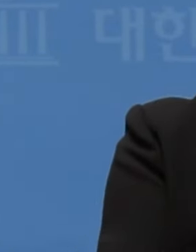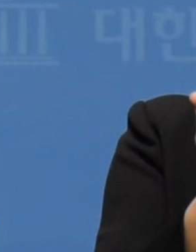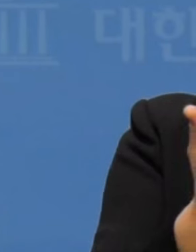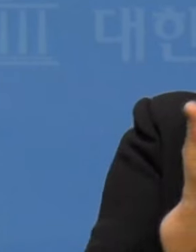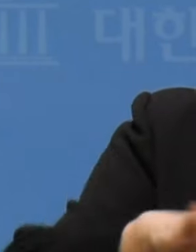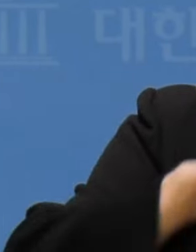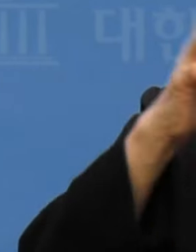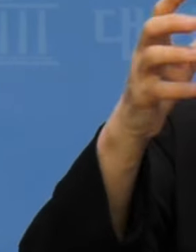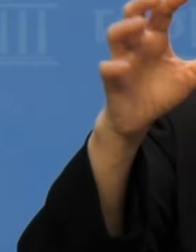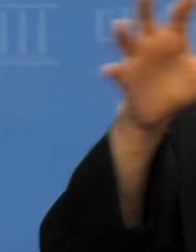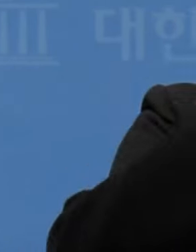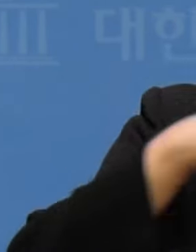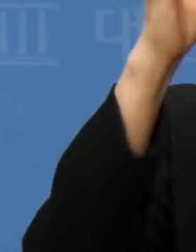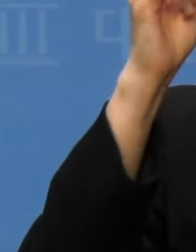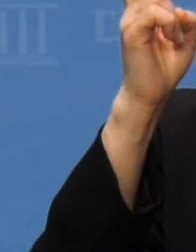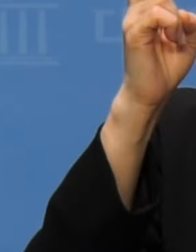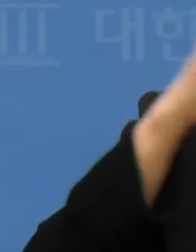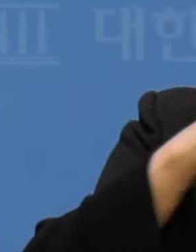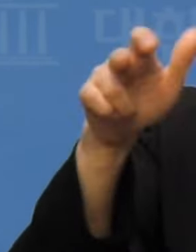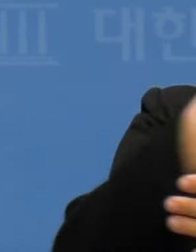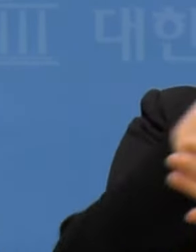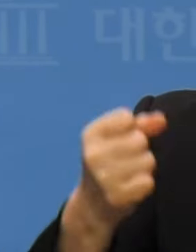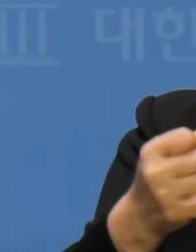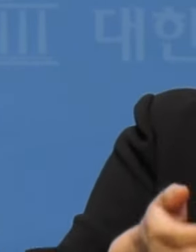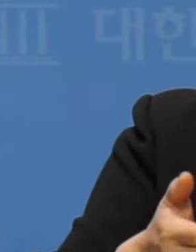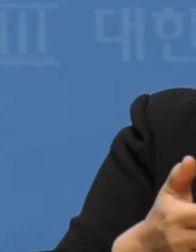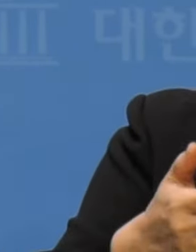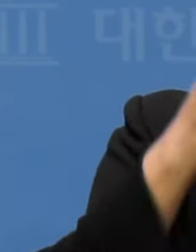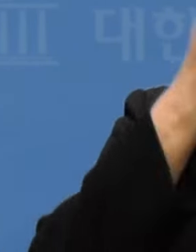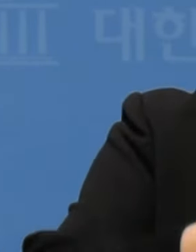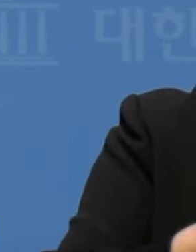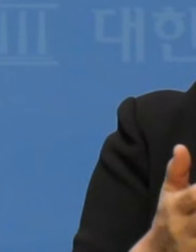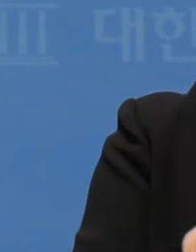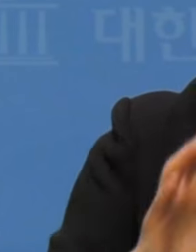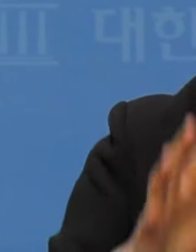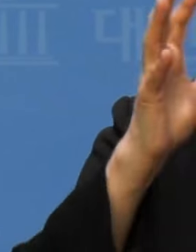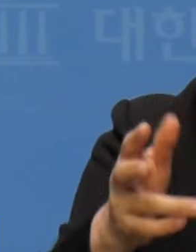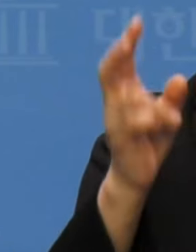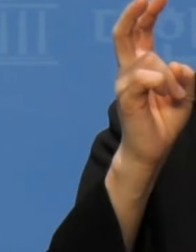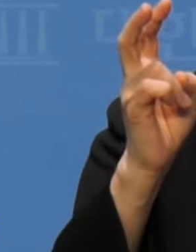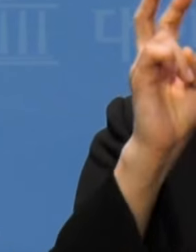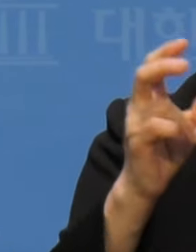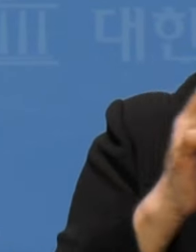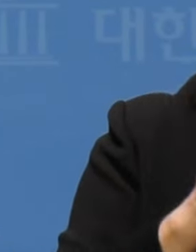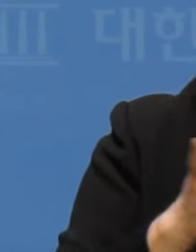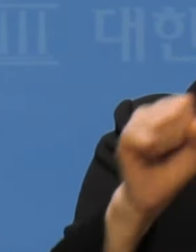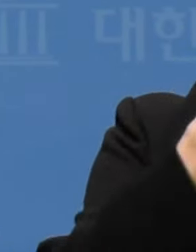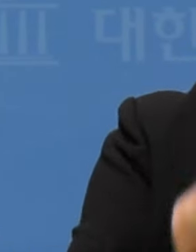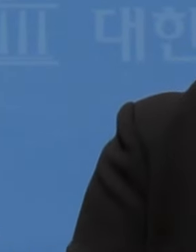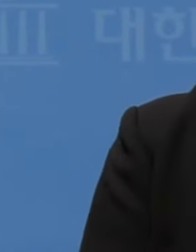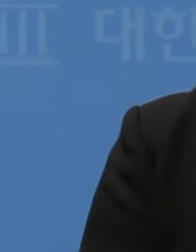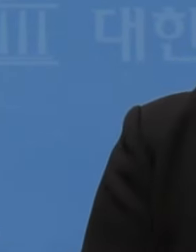주요 도시와 국내 기업의 큰 계약을 성사시키는 국제적인 기업 활동을 했습니다.